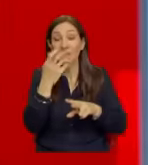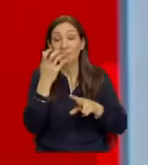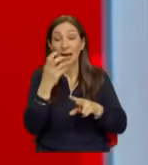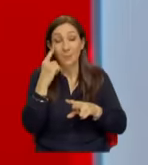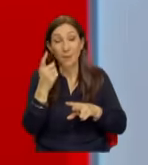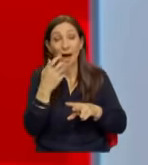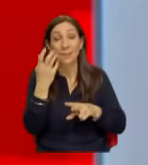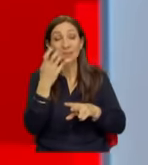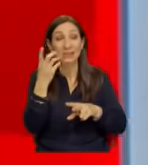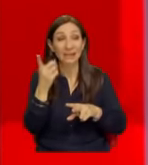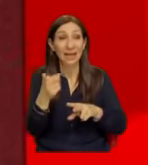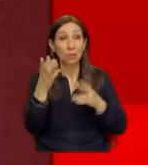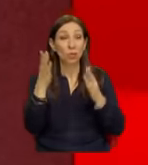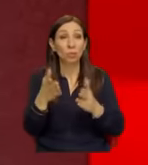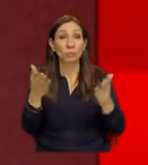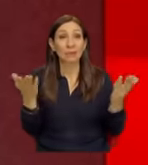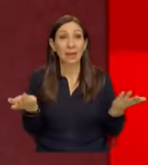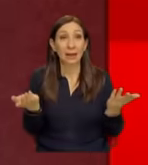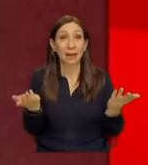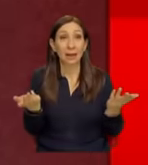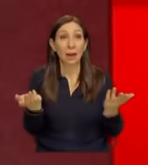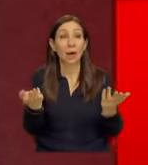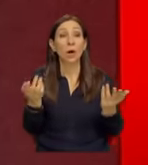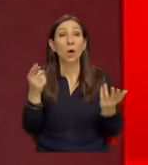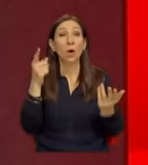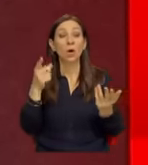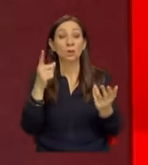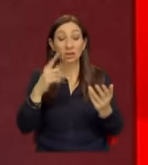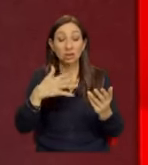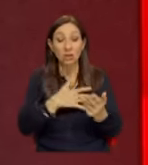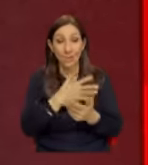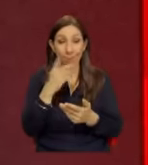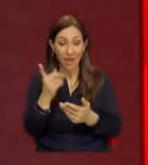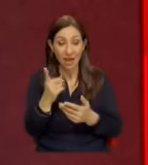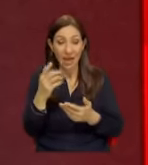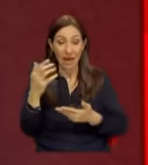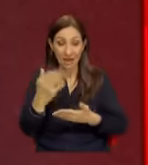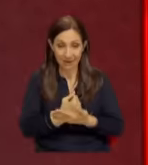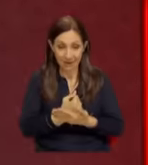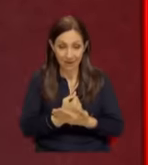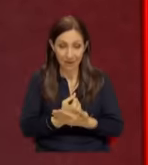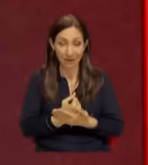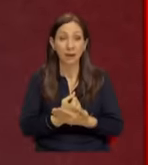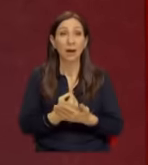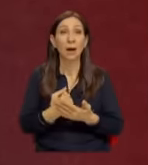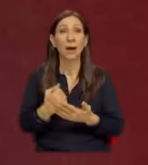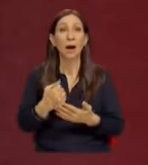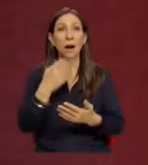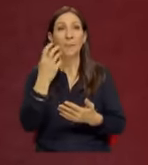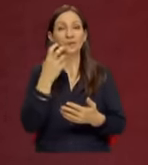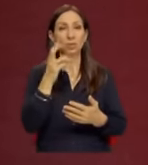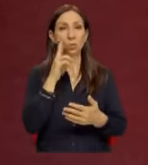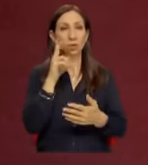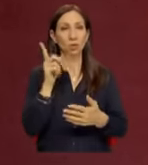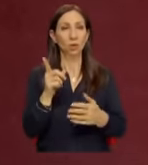uğrayalım. Amasra'da durum nedir? Orada da Cumhuriyet Halk Partisi kazandı ve Amasra'nın